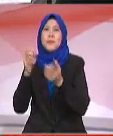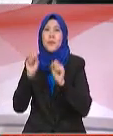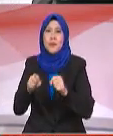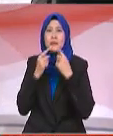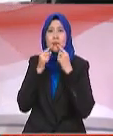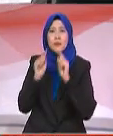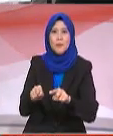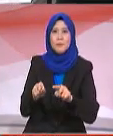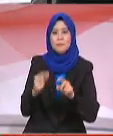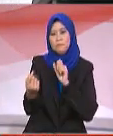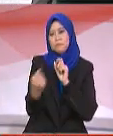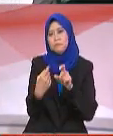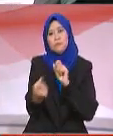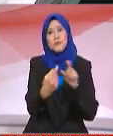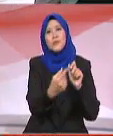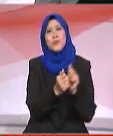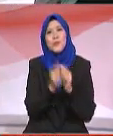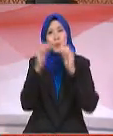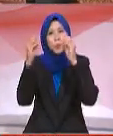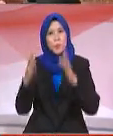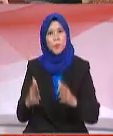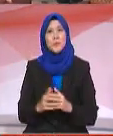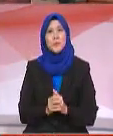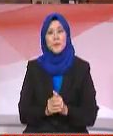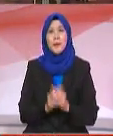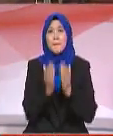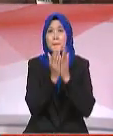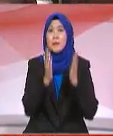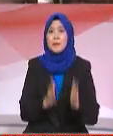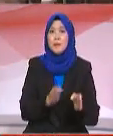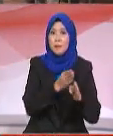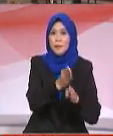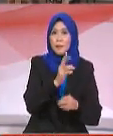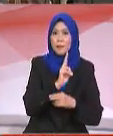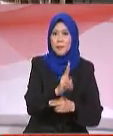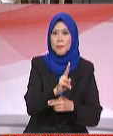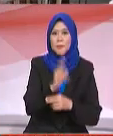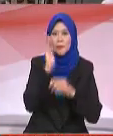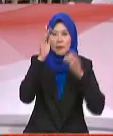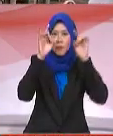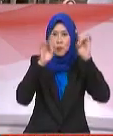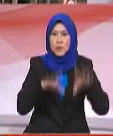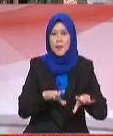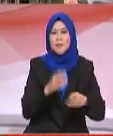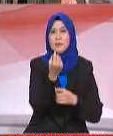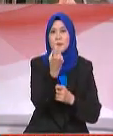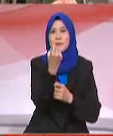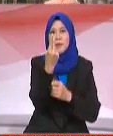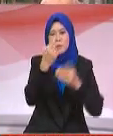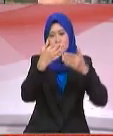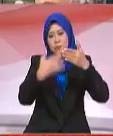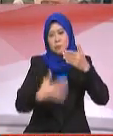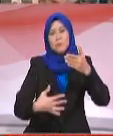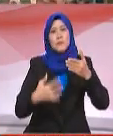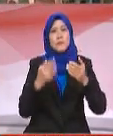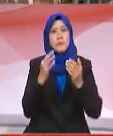soal-jawab bersama guru. Pelajar aliran agama akan menduduki peperiksaan untuk 11 mata pelajaran.